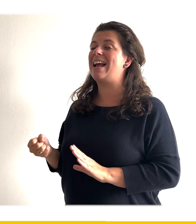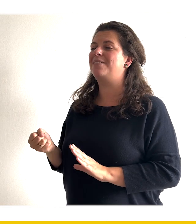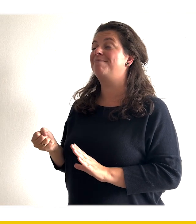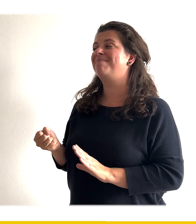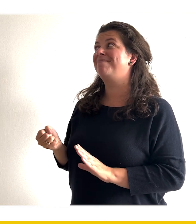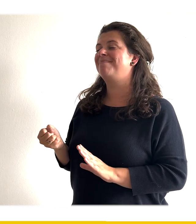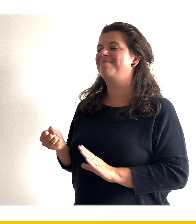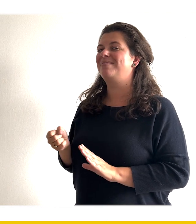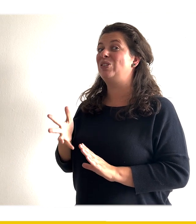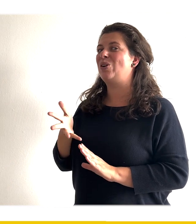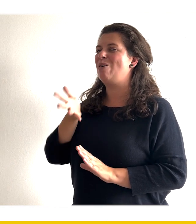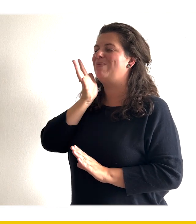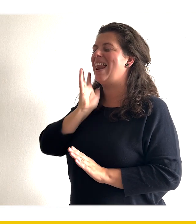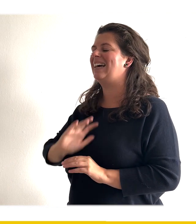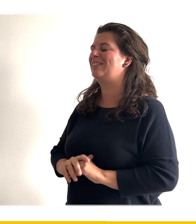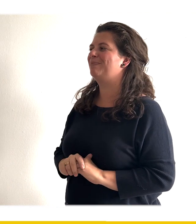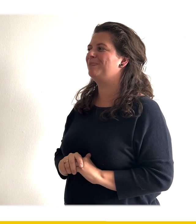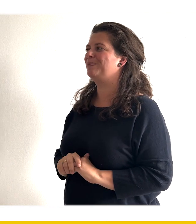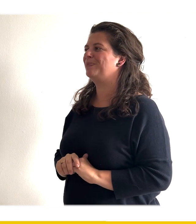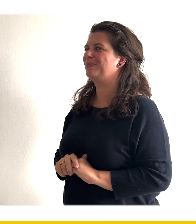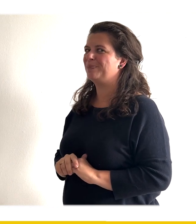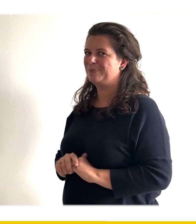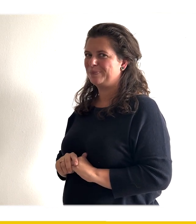Zo, lekker.